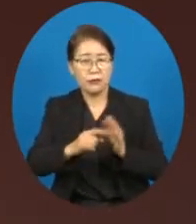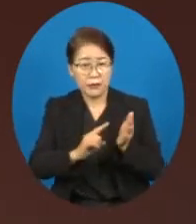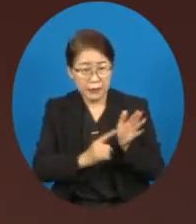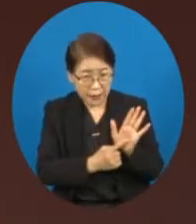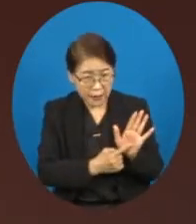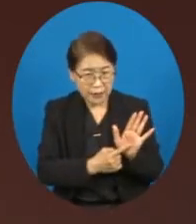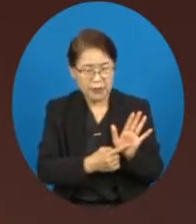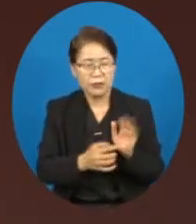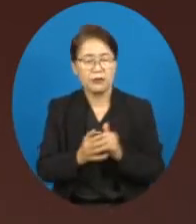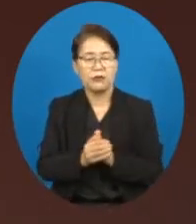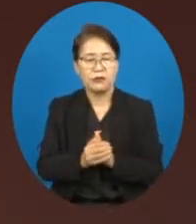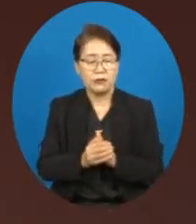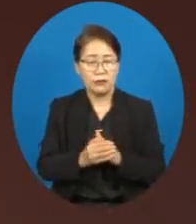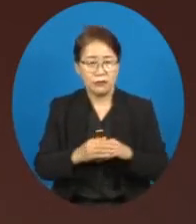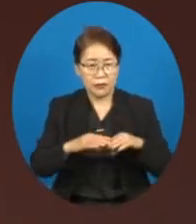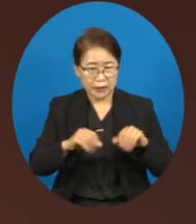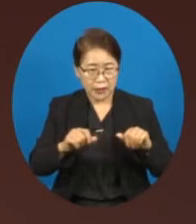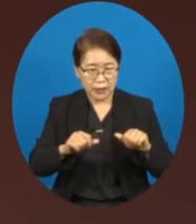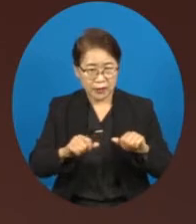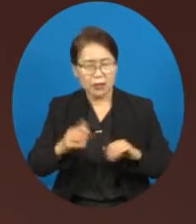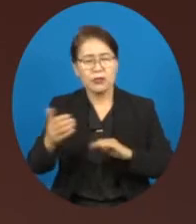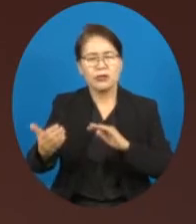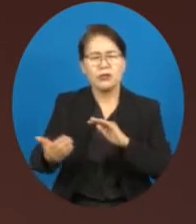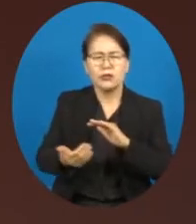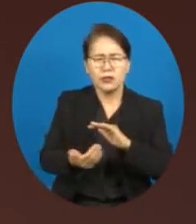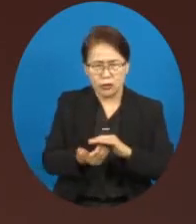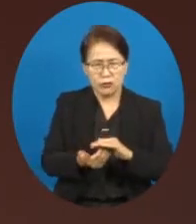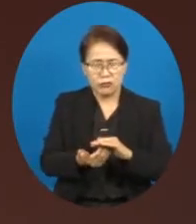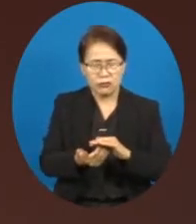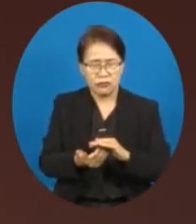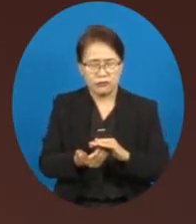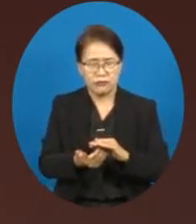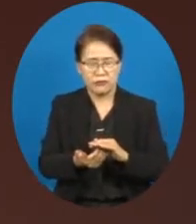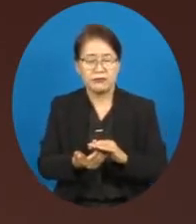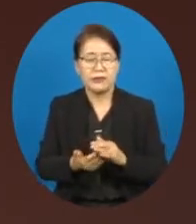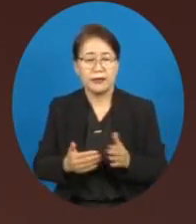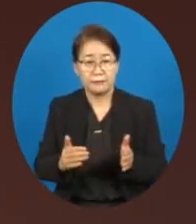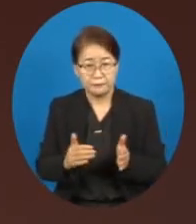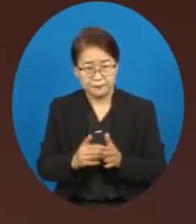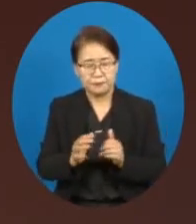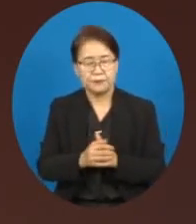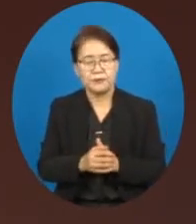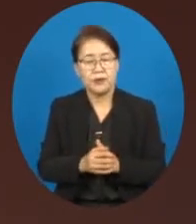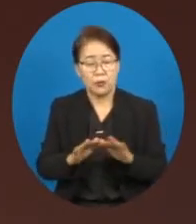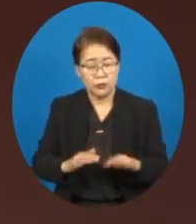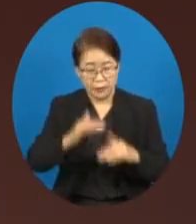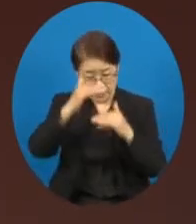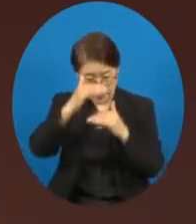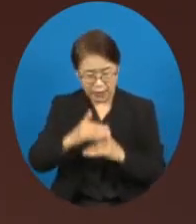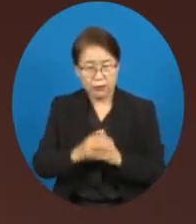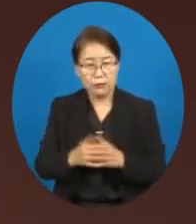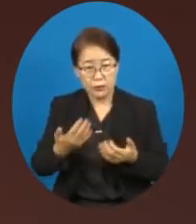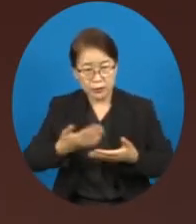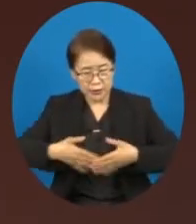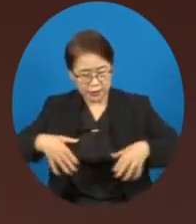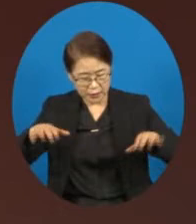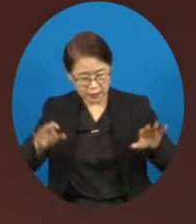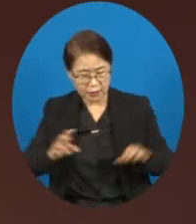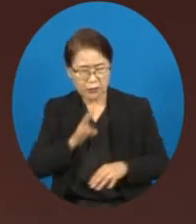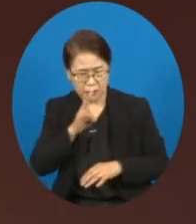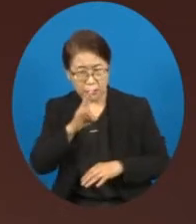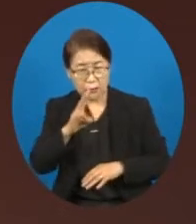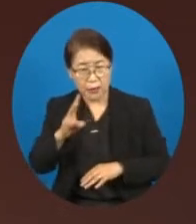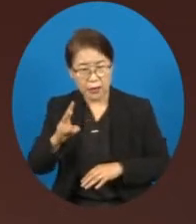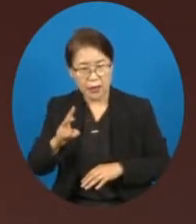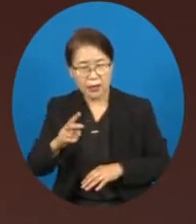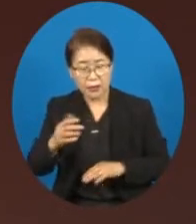하나님의 뜻을 이 땅 가운데 이루어 가셨습니다. 오늘 본문도 보게 되면 천사가 예언의 성취를